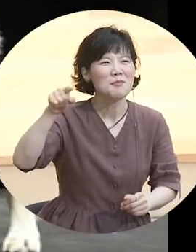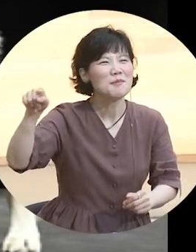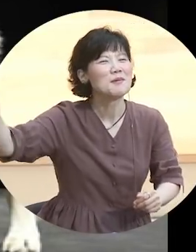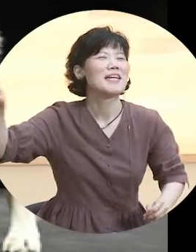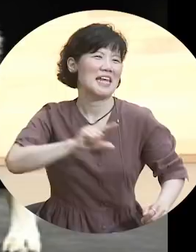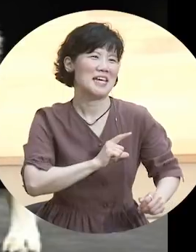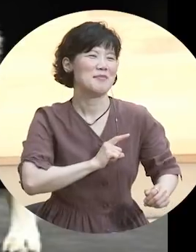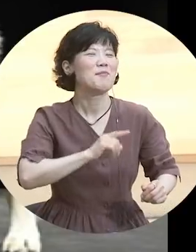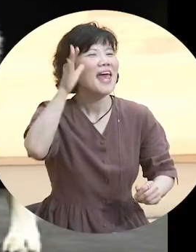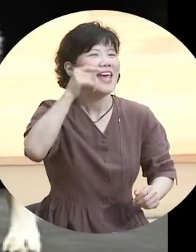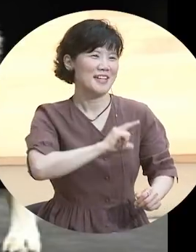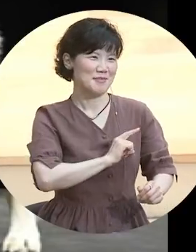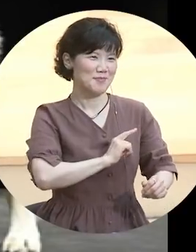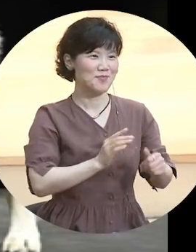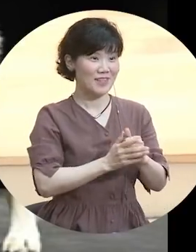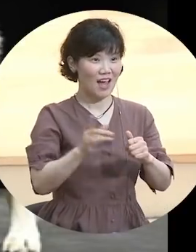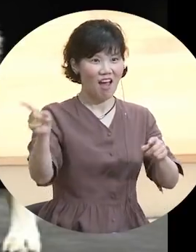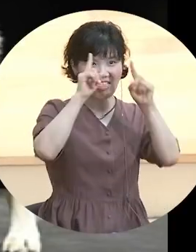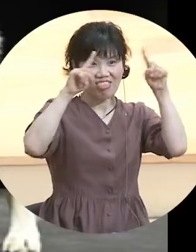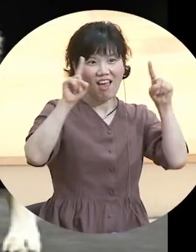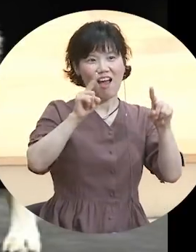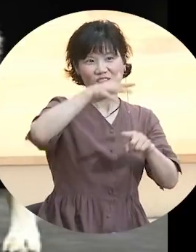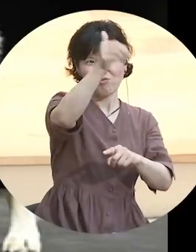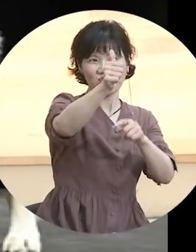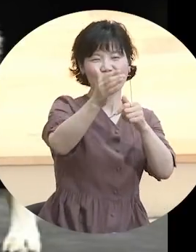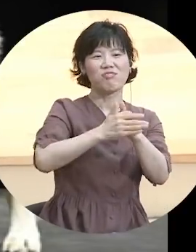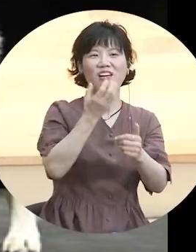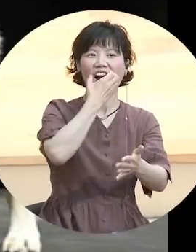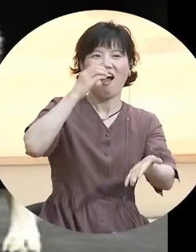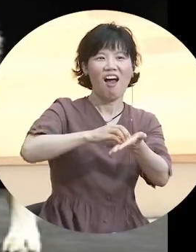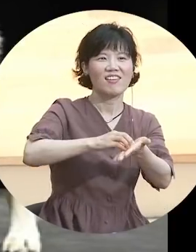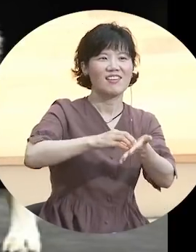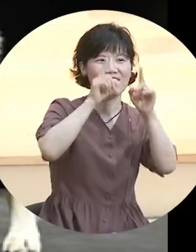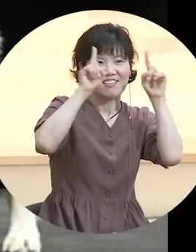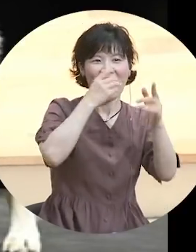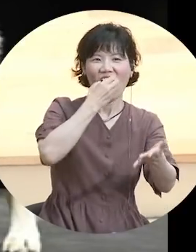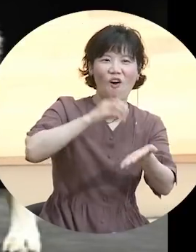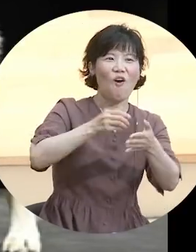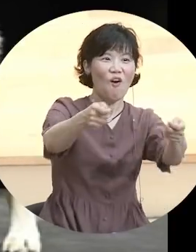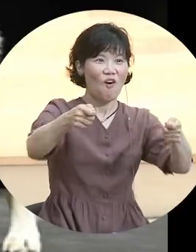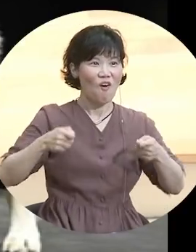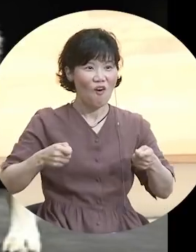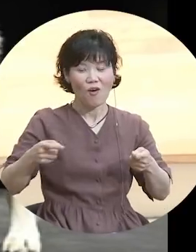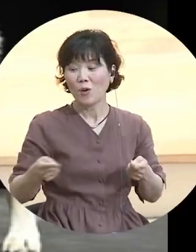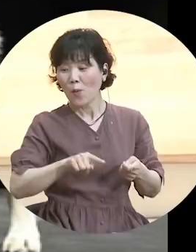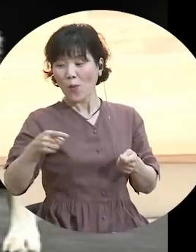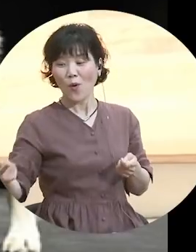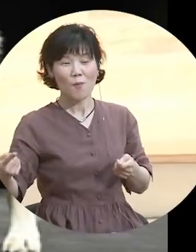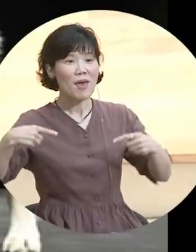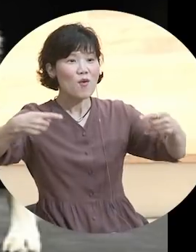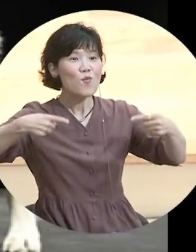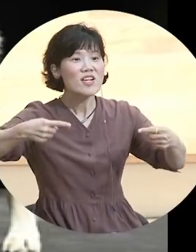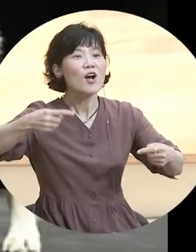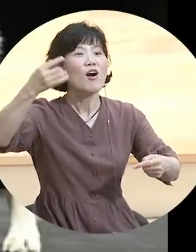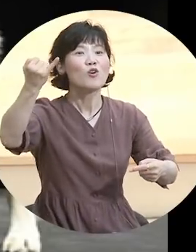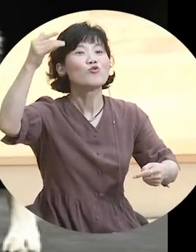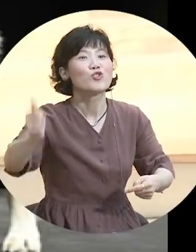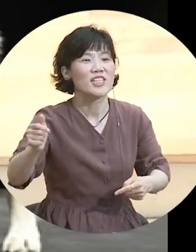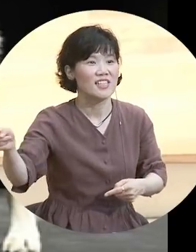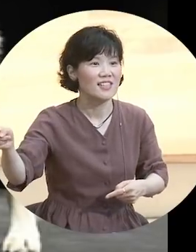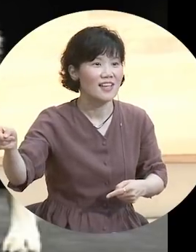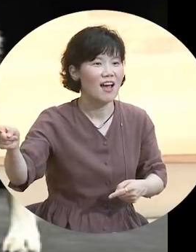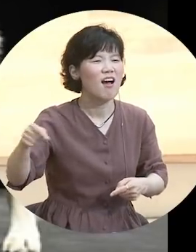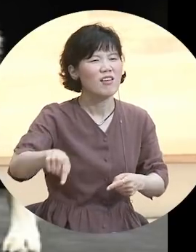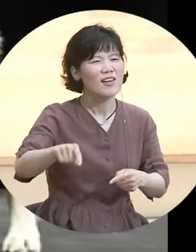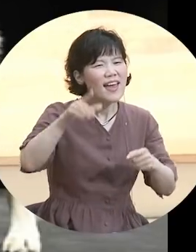대학 총장으로부터 명예 학위를 이제 받고 있는 거예요. 옆에 이제 휠체어에 앉아 있는 사람이 주인인데 이 주인이